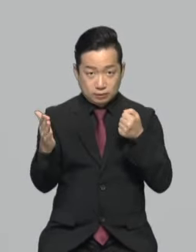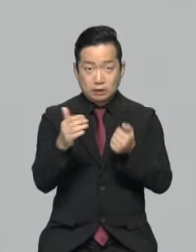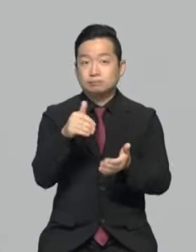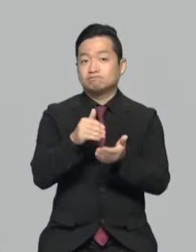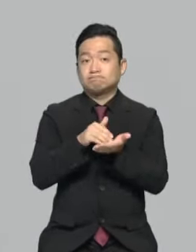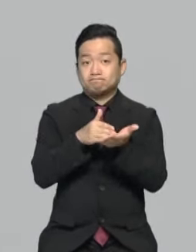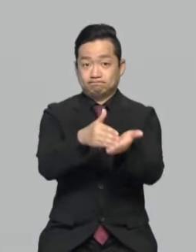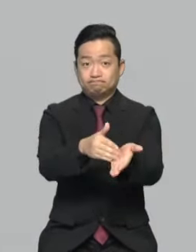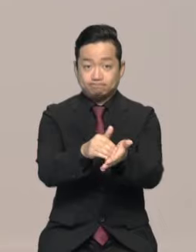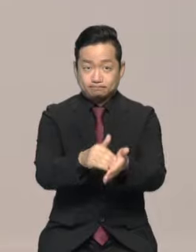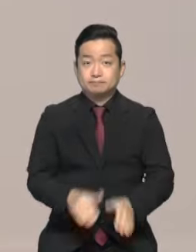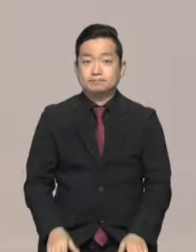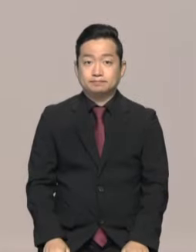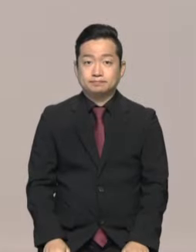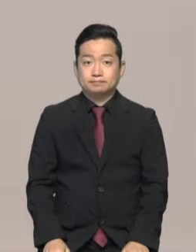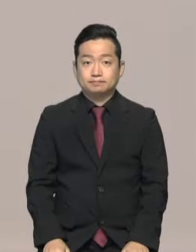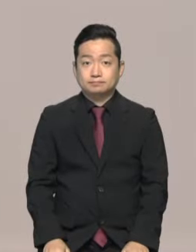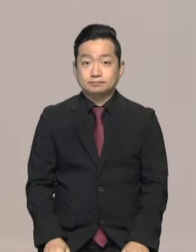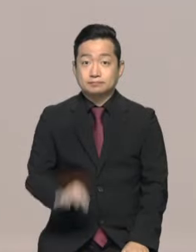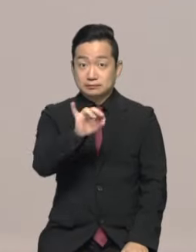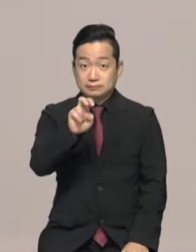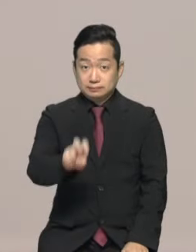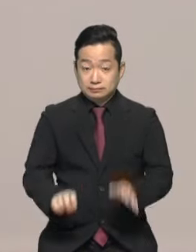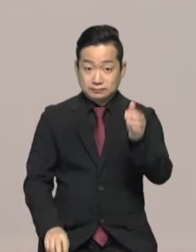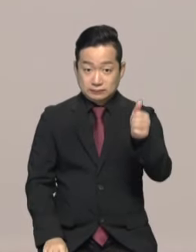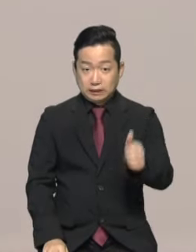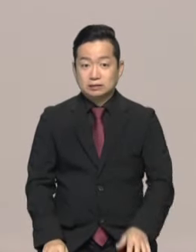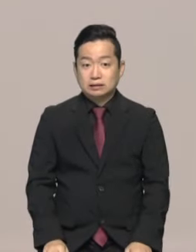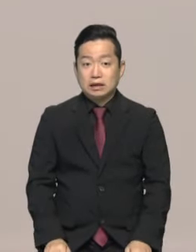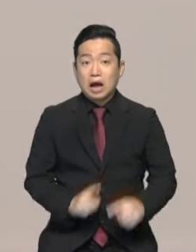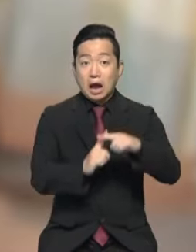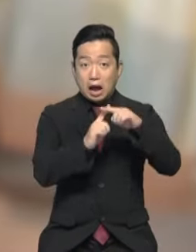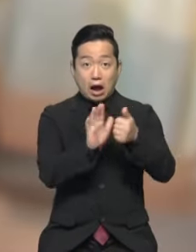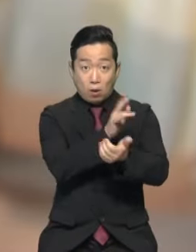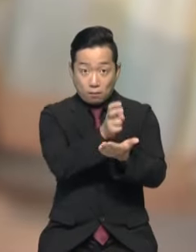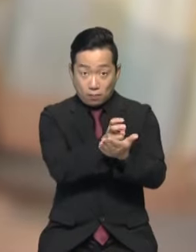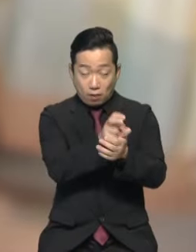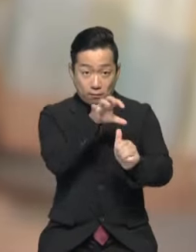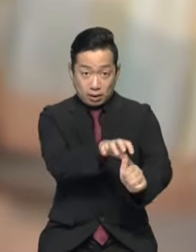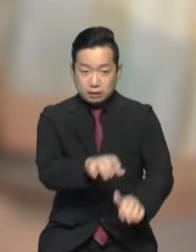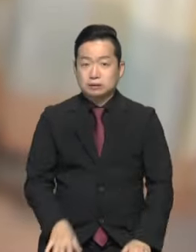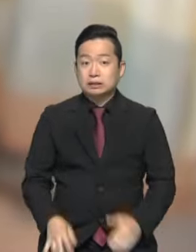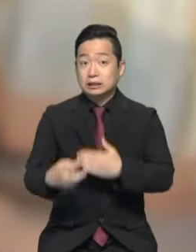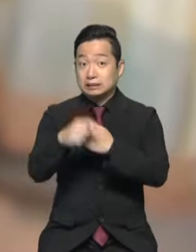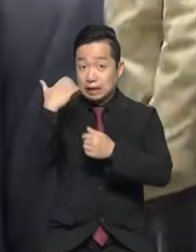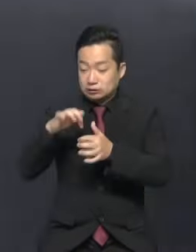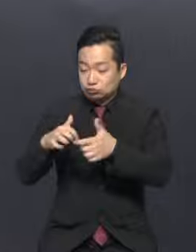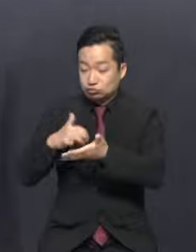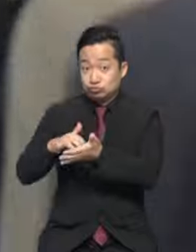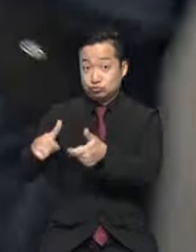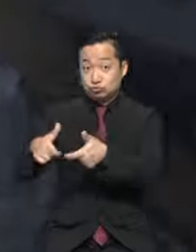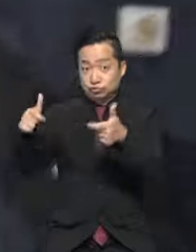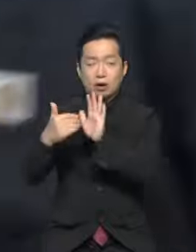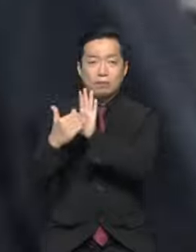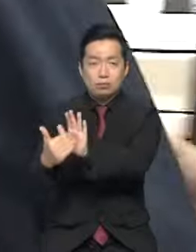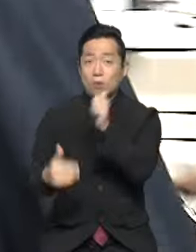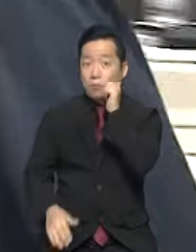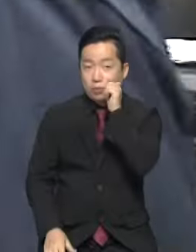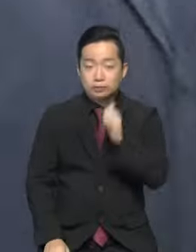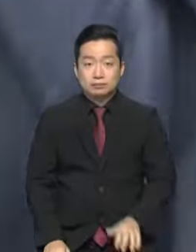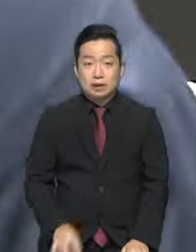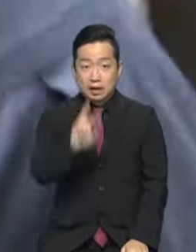발의됐습니다. 탄핵안은 임 회장이 간호법 저지와 의대 증원 방침에 제대로 대응하지 못했고 박단 전공의